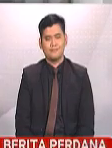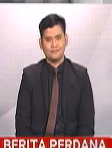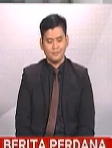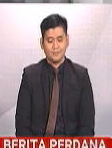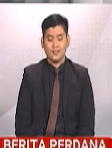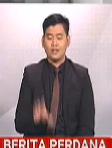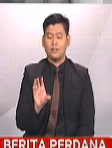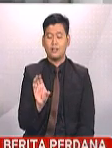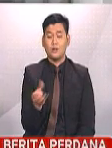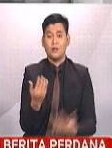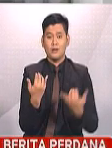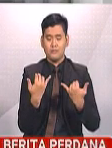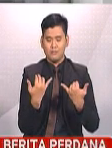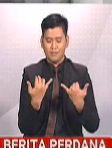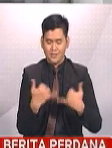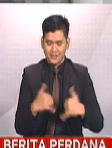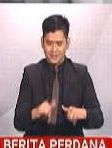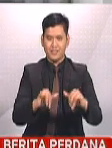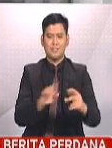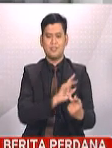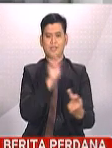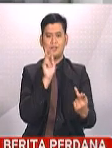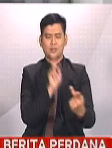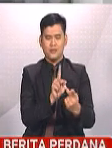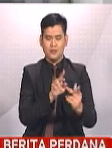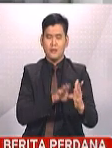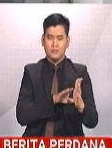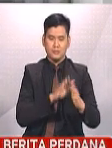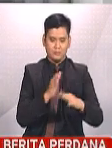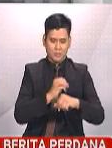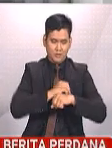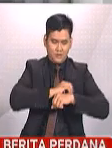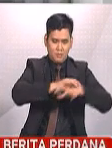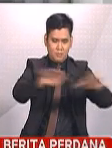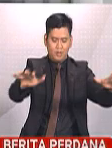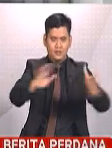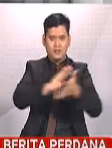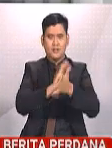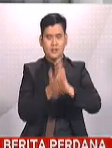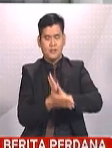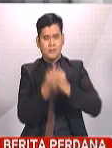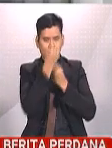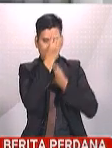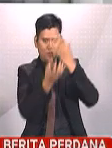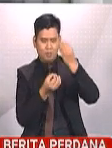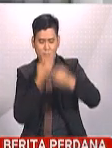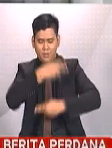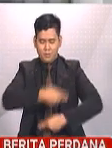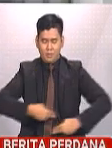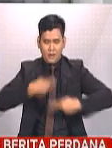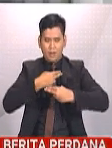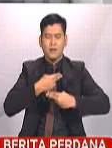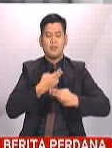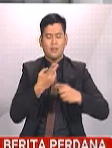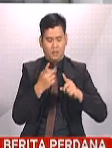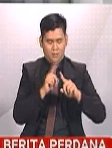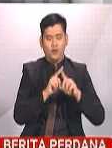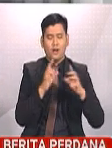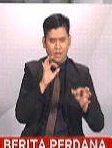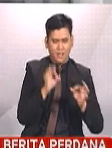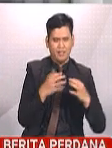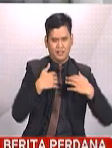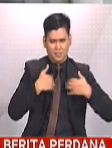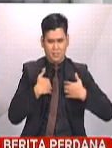Siaran radio masih relevan dan akan terus berkembang sebagai medium penyampaian maklumat dan hiburan meski wujud banyak medium penyampaian lain dalam